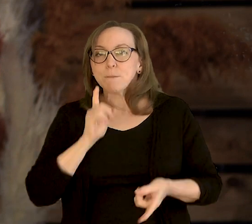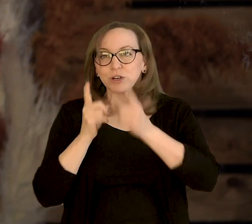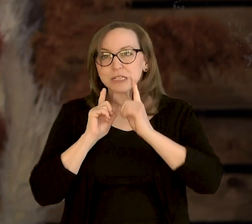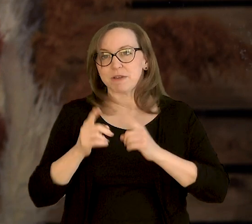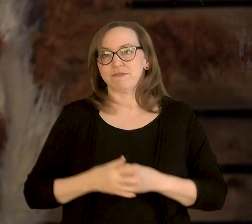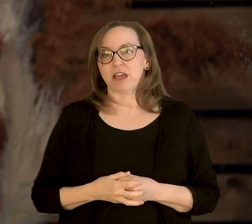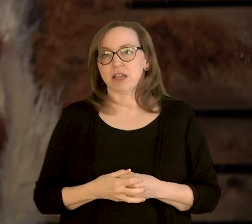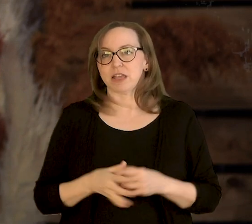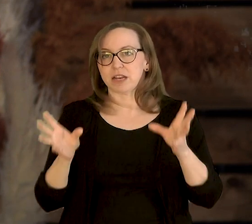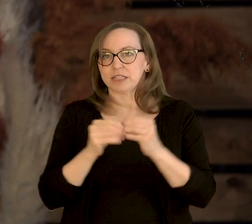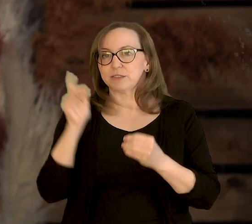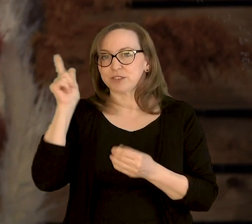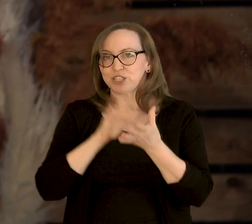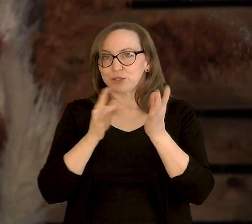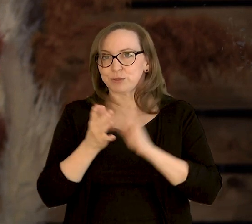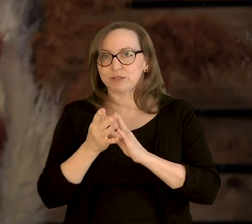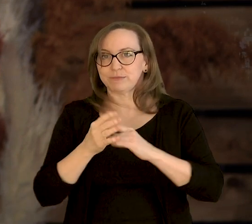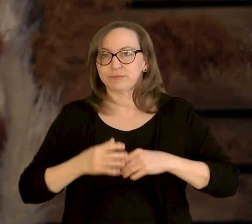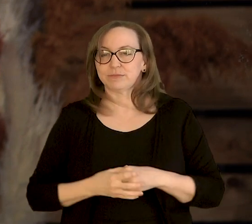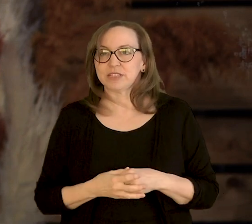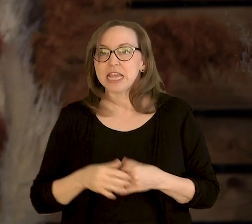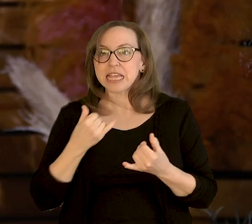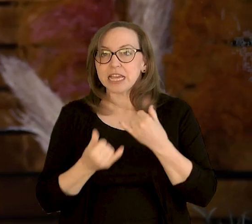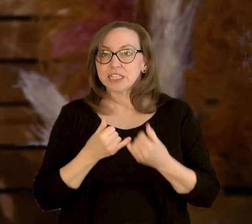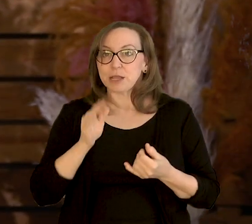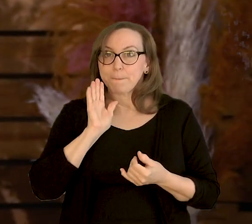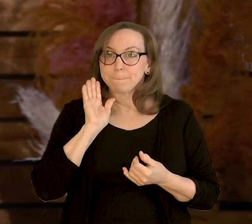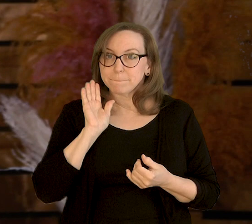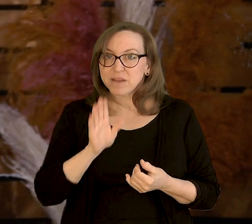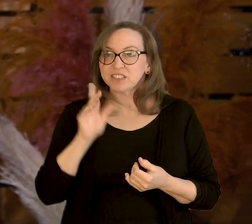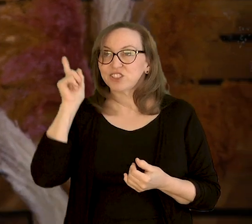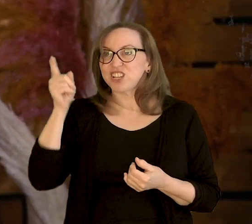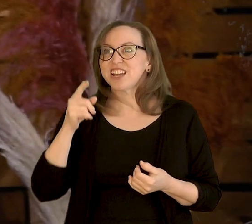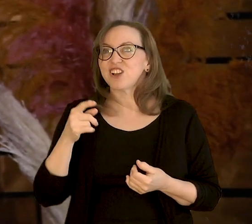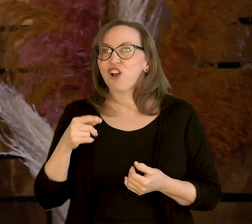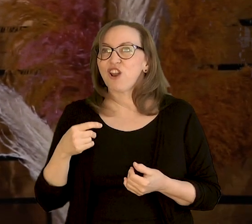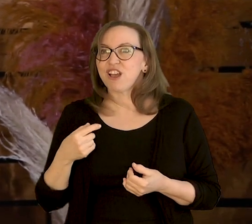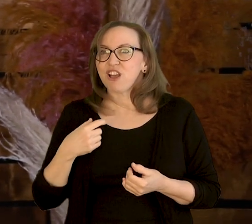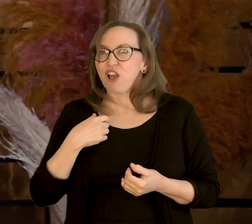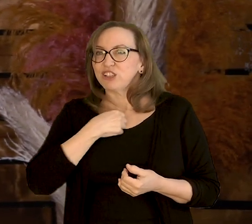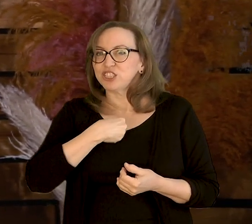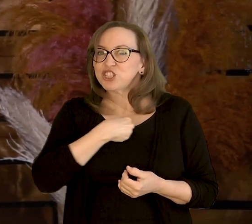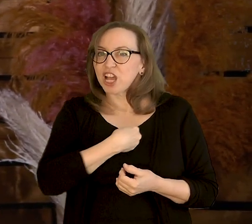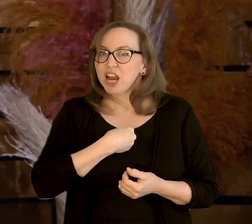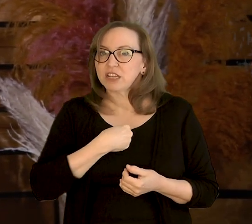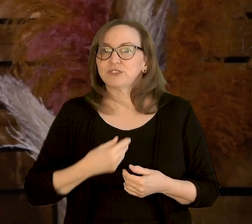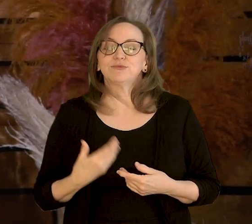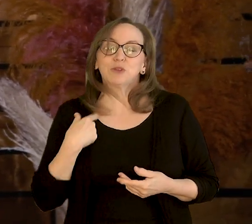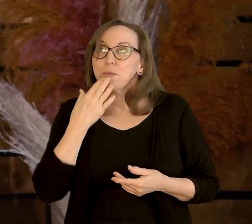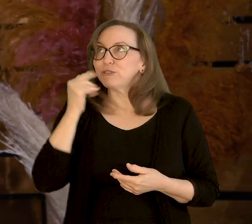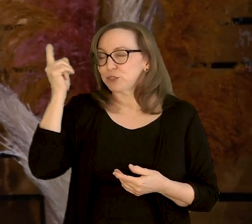porozmawiaj z Jezusem. Jeśli masz do Niego żal, powiedz Mu o tym. Jeśli masz do Niego